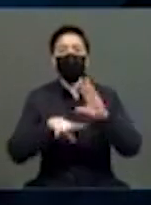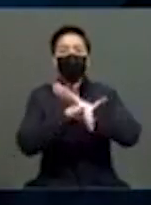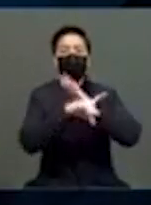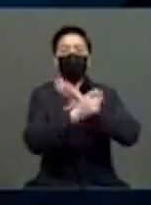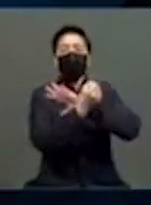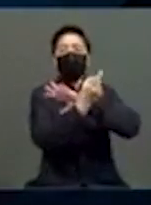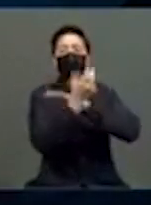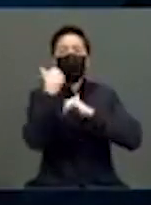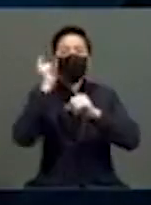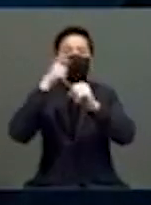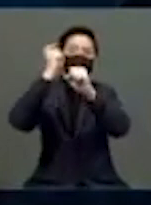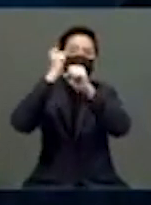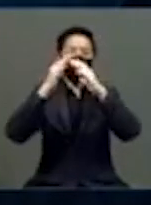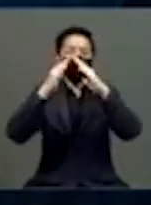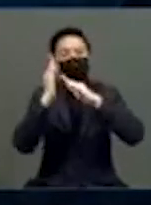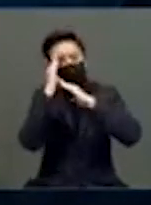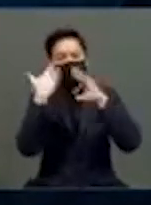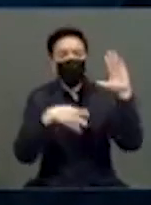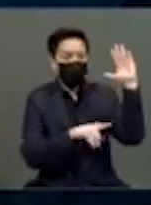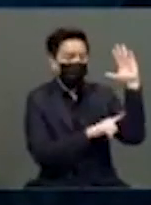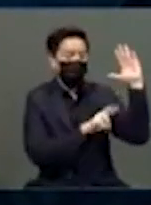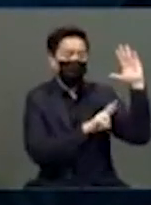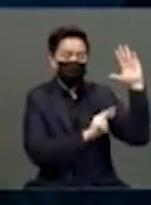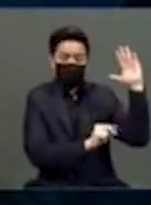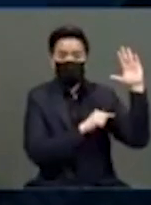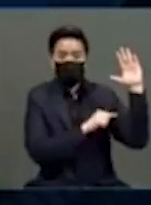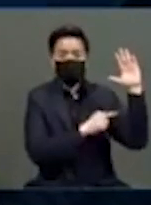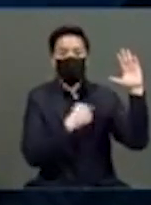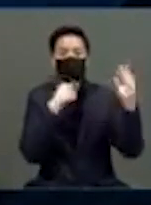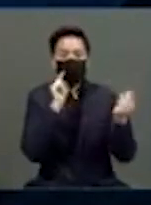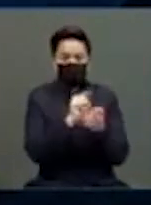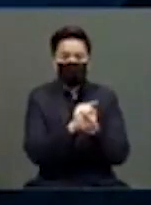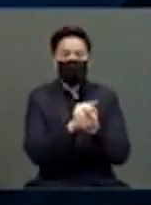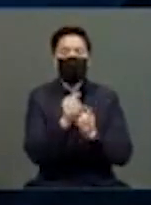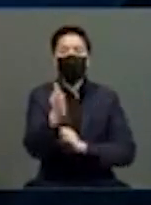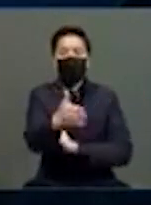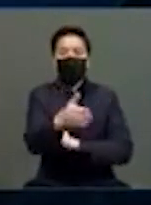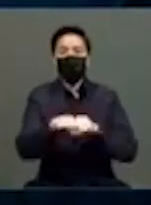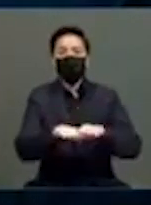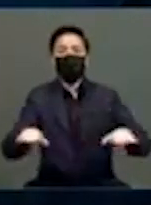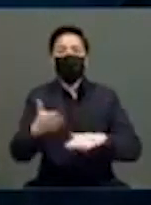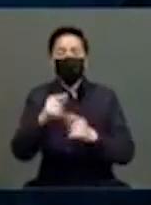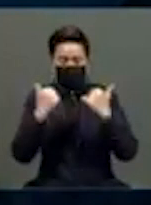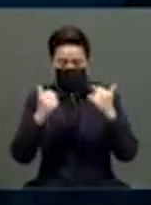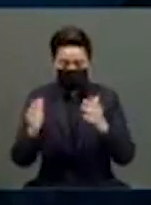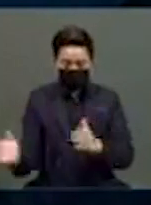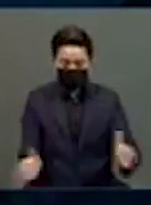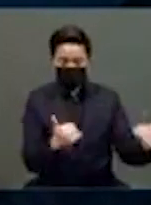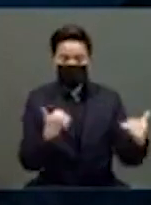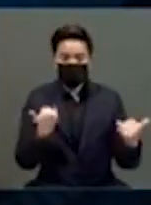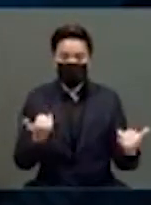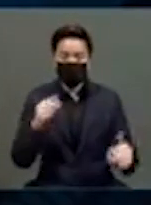จะมีแชมป์ก่อสร้างนั้นระนองนะครับส่วนเอ่ออีก